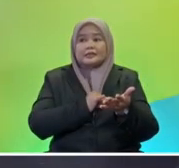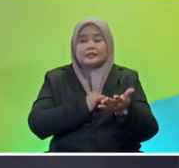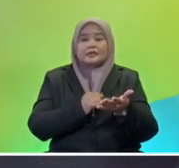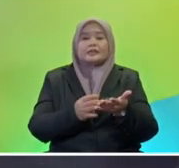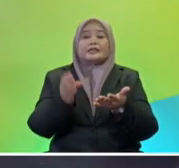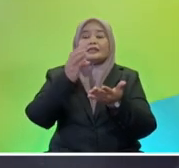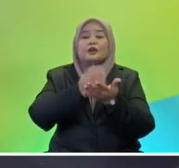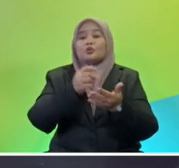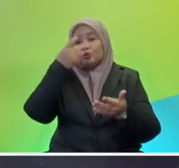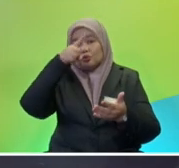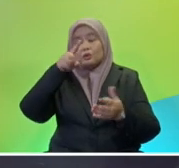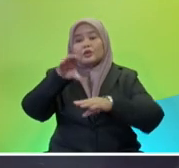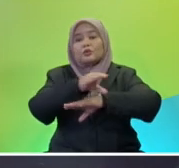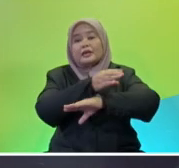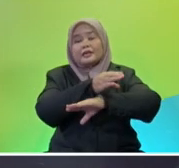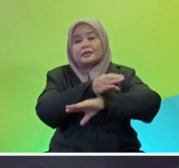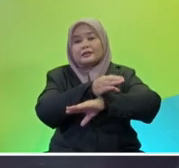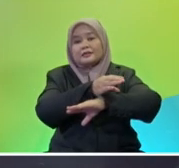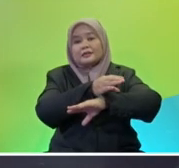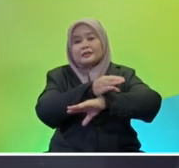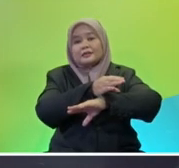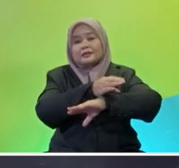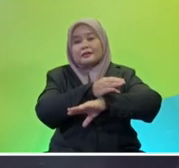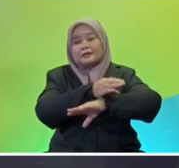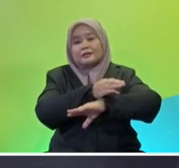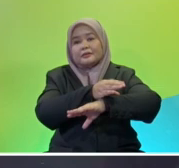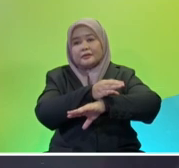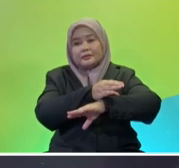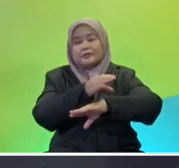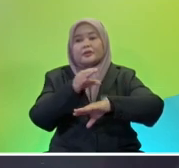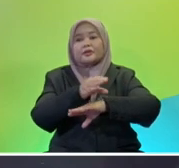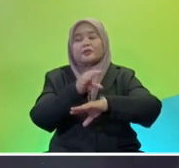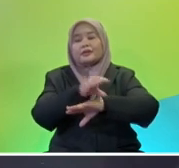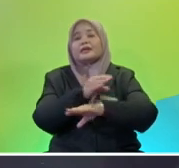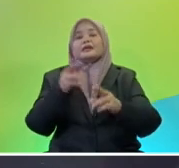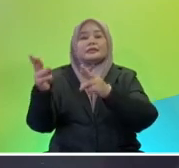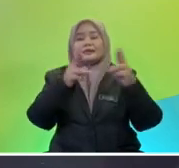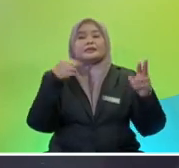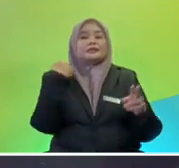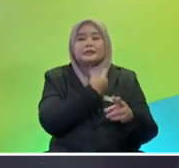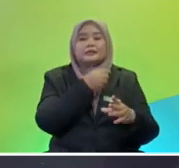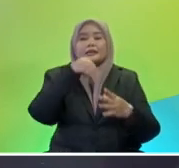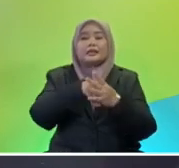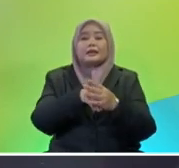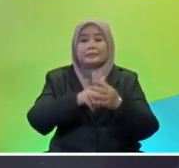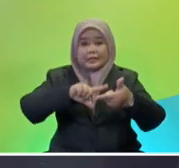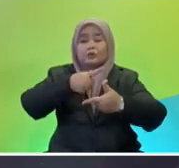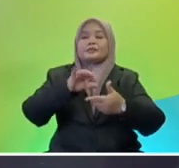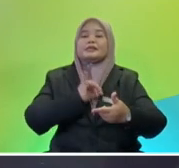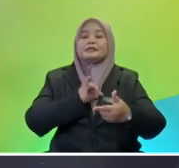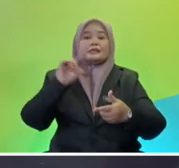kegunaan untuk kegunaan eee rancangan Kita sebenarnya saya buat dalam eee laptop saya